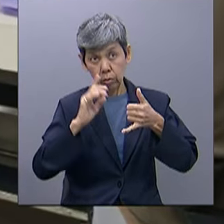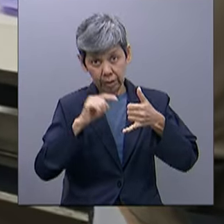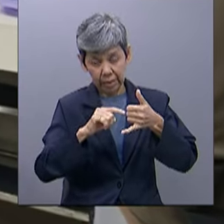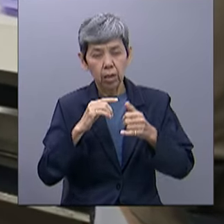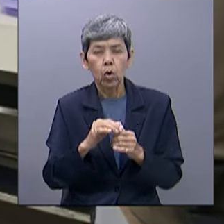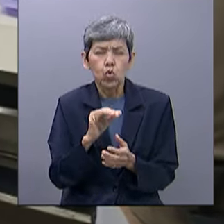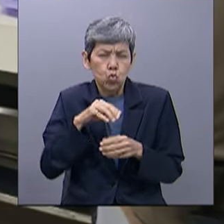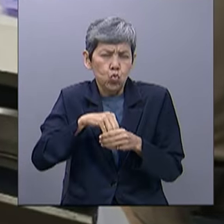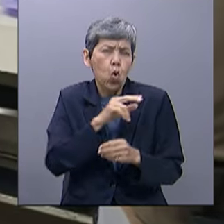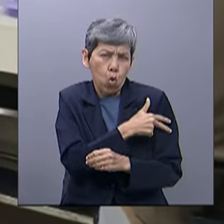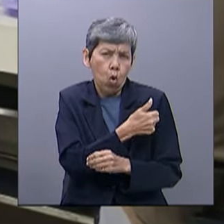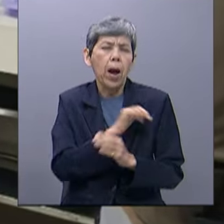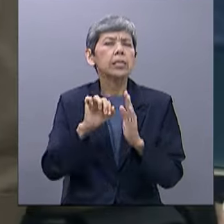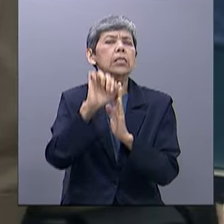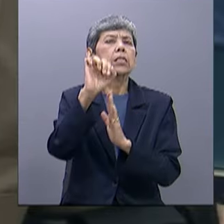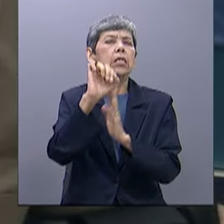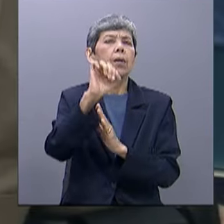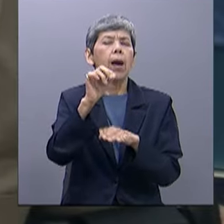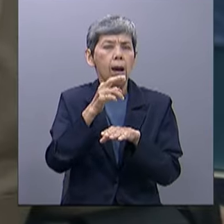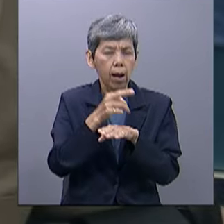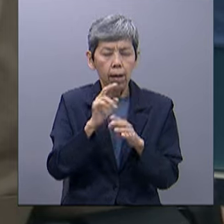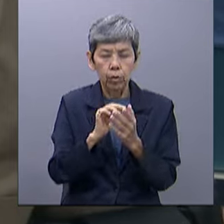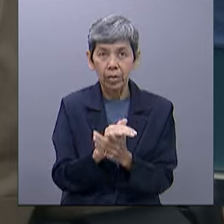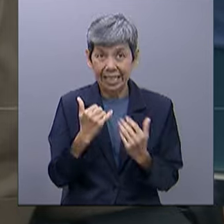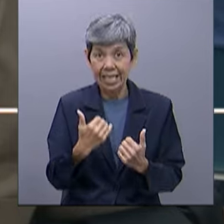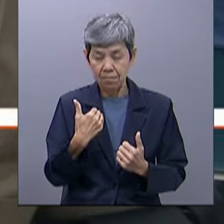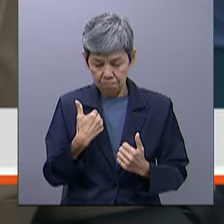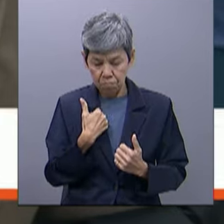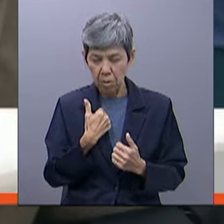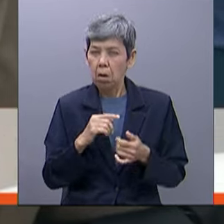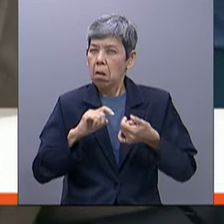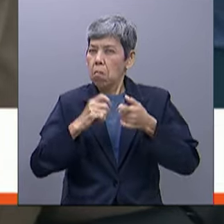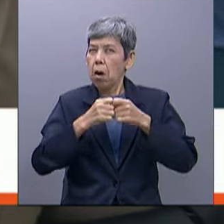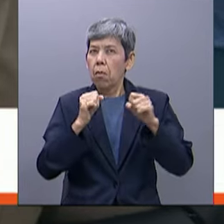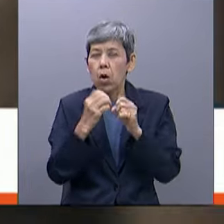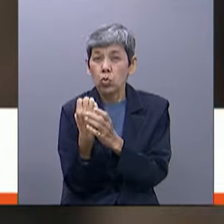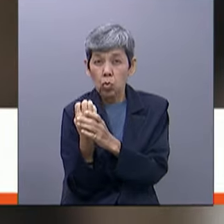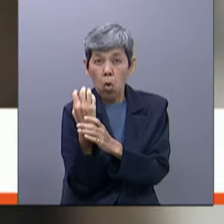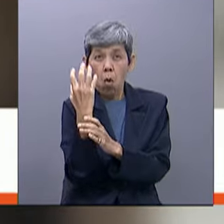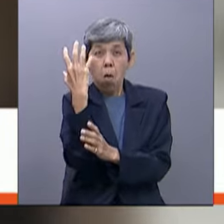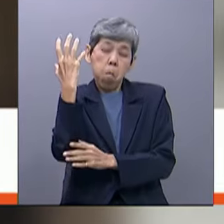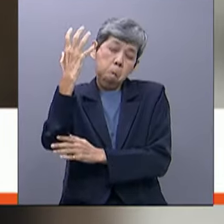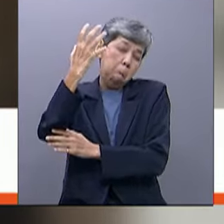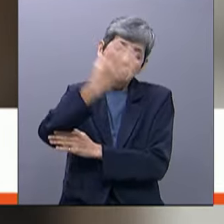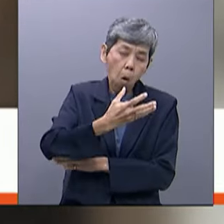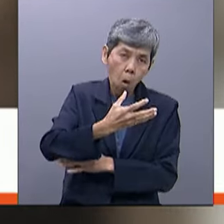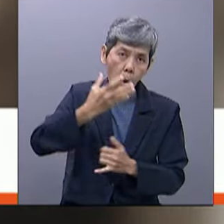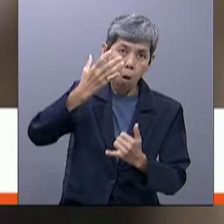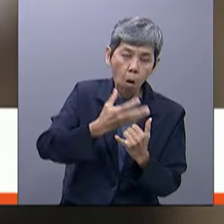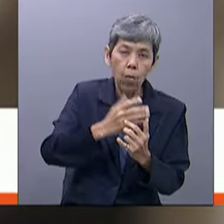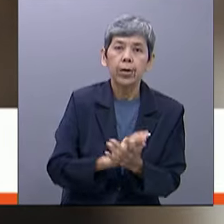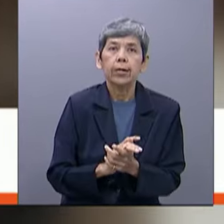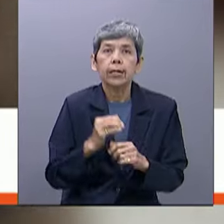รักษาตัวที่โรงพยาบาลเชียงใหม่รามจังหวัดเชียงใหม่นะคะหลังจากที่เขาประสบเหตุต้นไม้หักโค่นทับร่างตอน